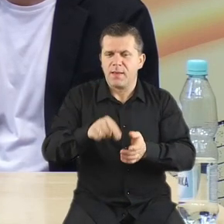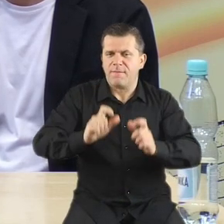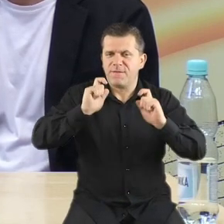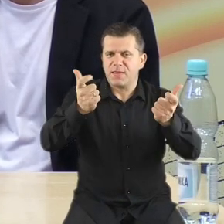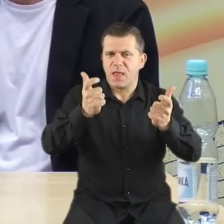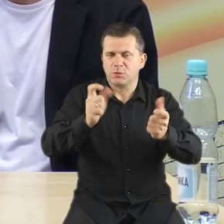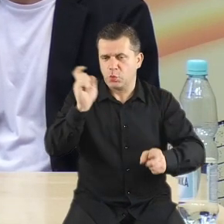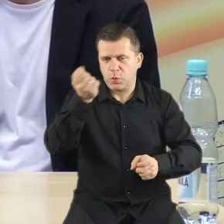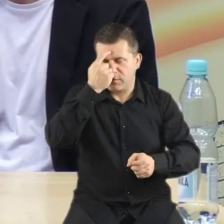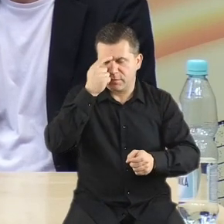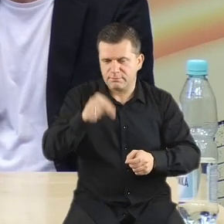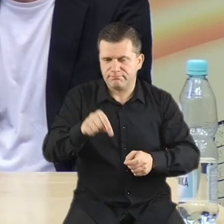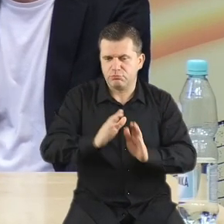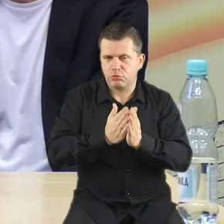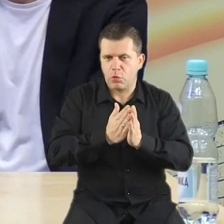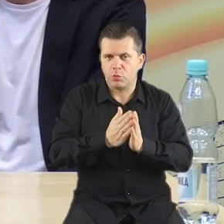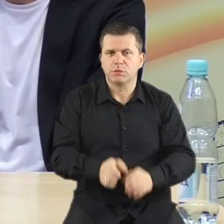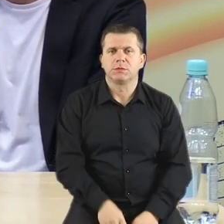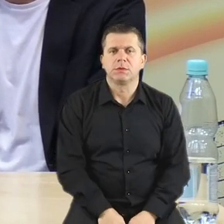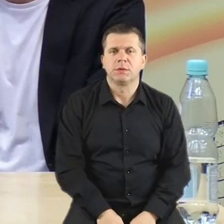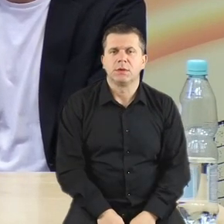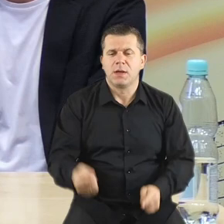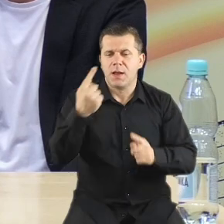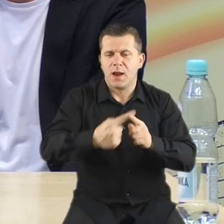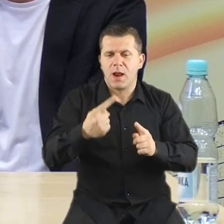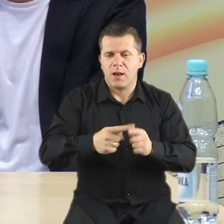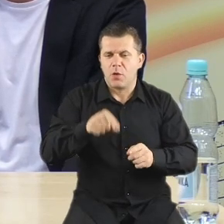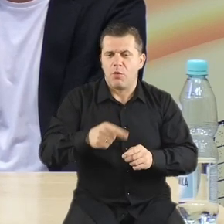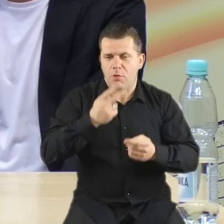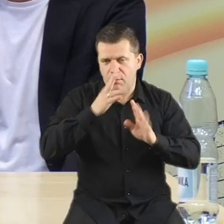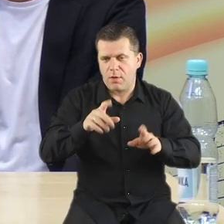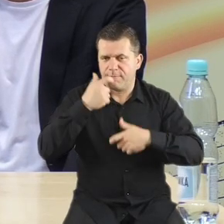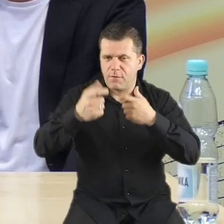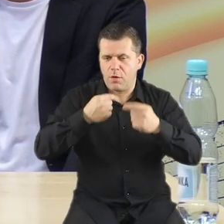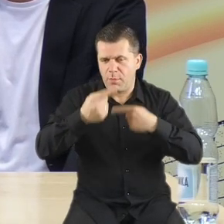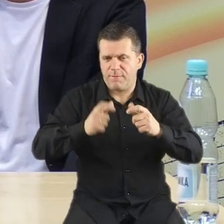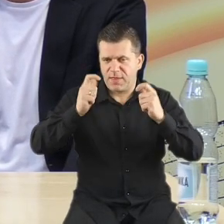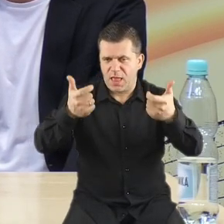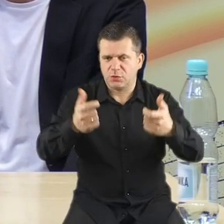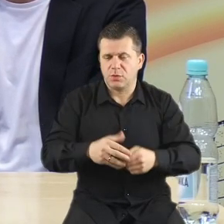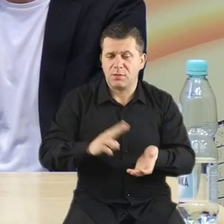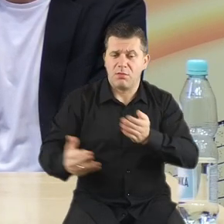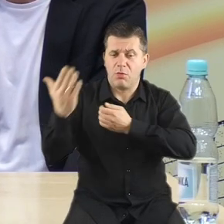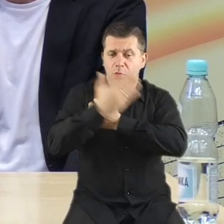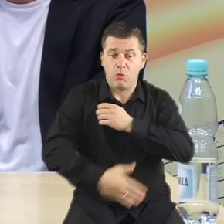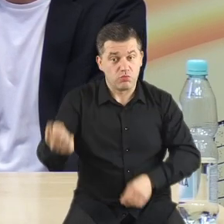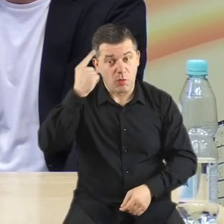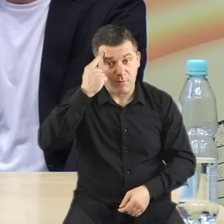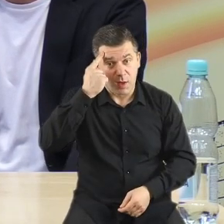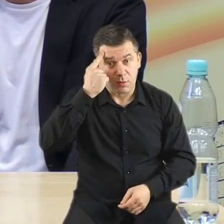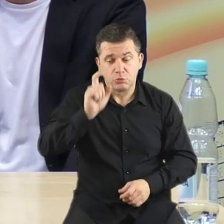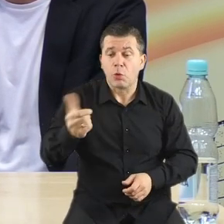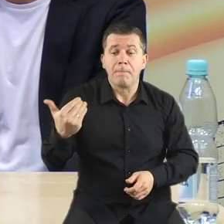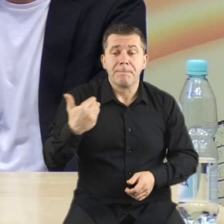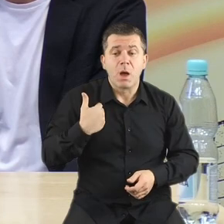punktem kulminacyjnym, odkrywając po części fragmenty tego wydarzenia. I na końcu dowiadujemy się już,